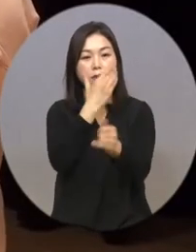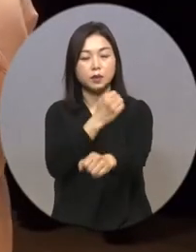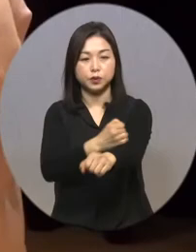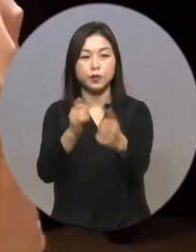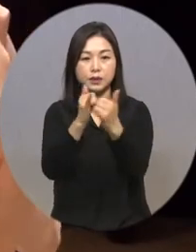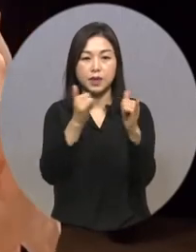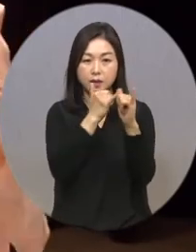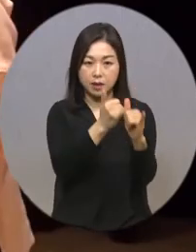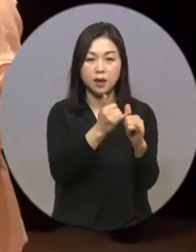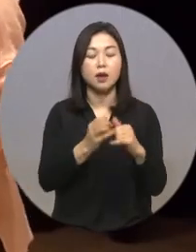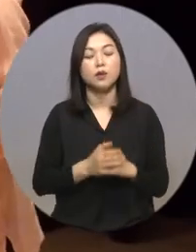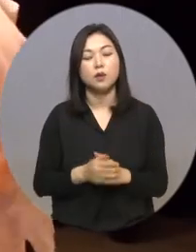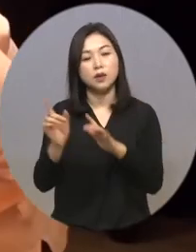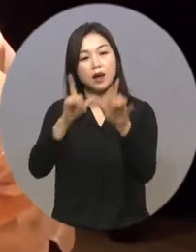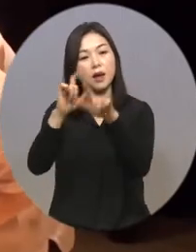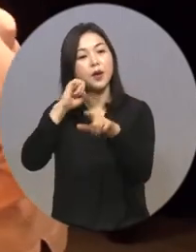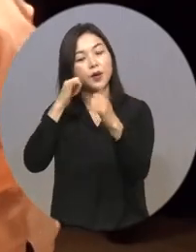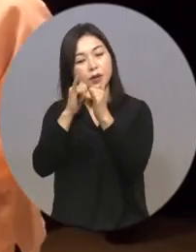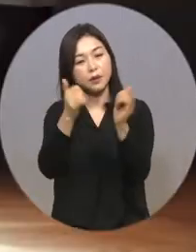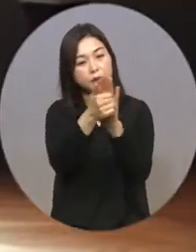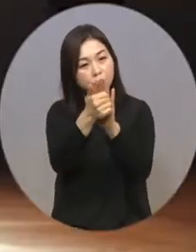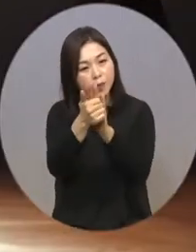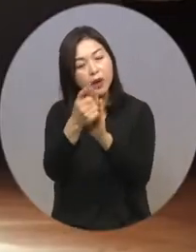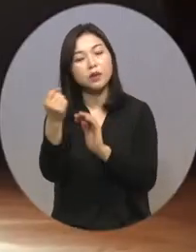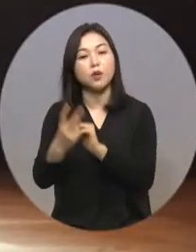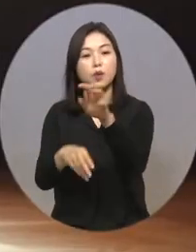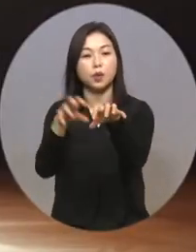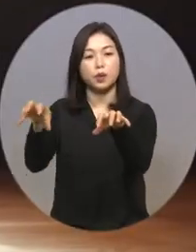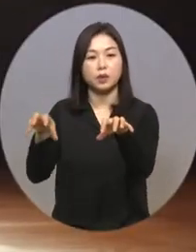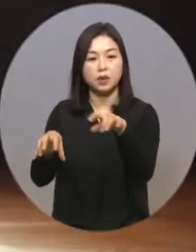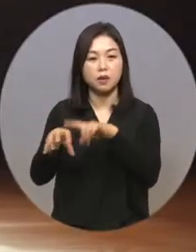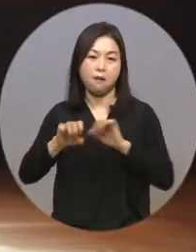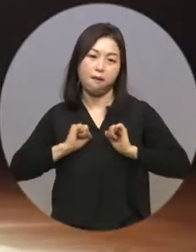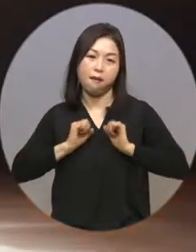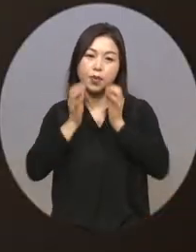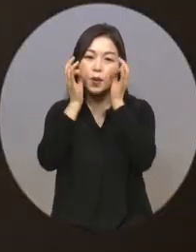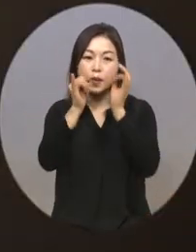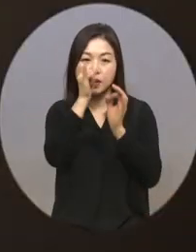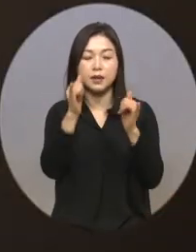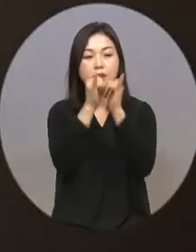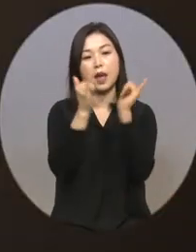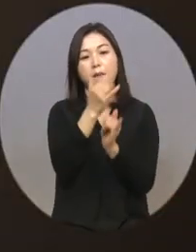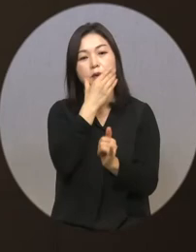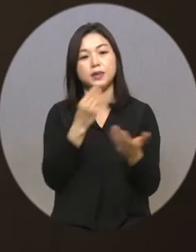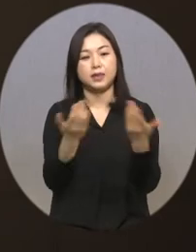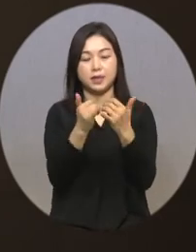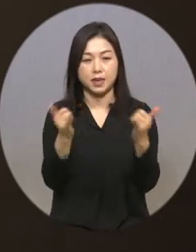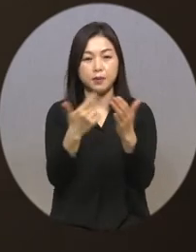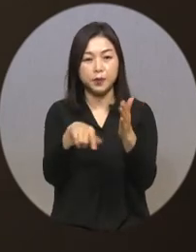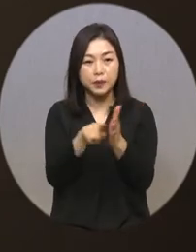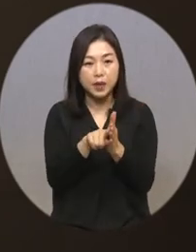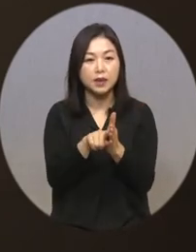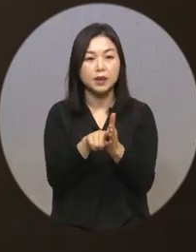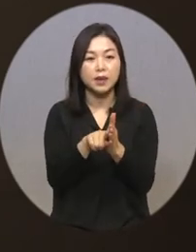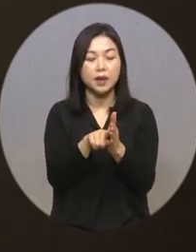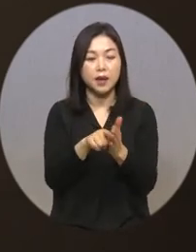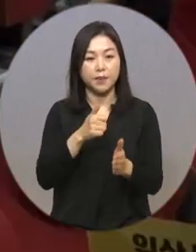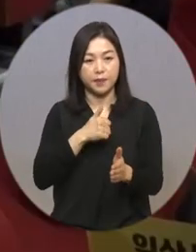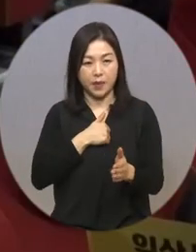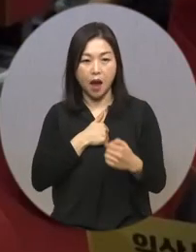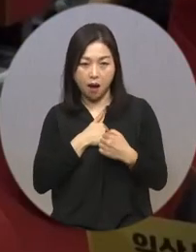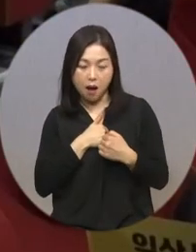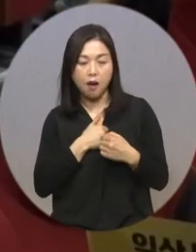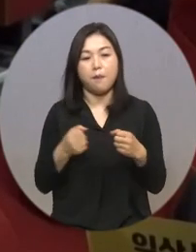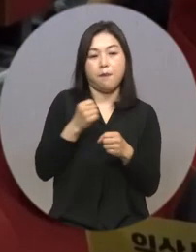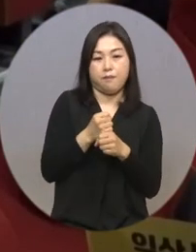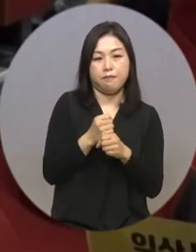이외에도 취약계층 돌봄과 일선 현장에서 고군분투하고 있는 사회복지 종사자들을 위한 자존감 회복